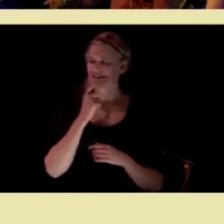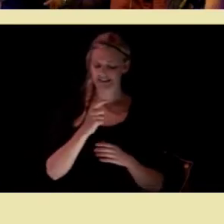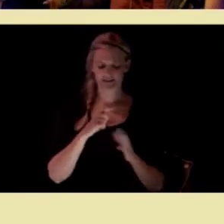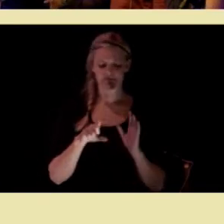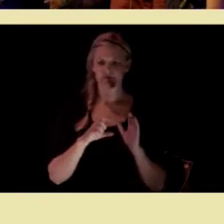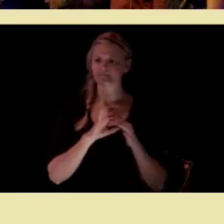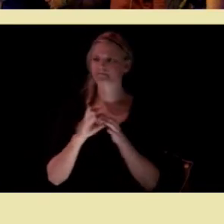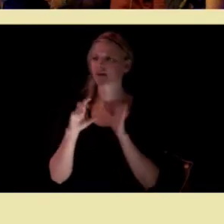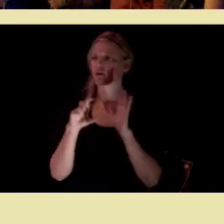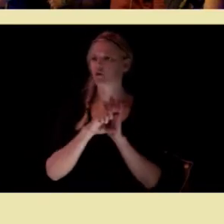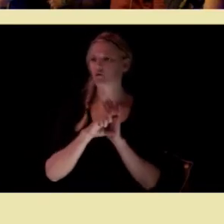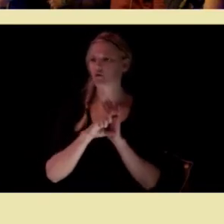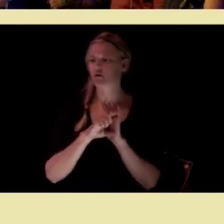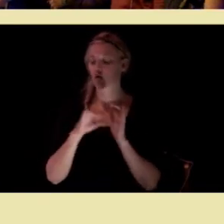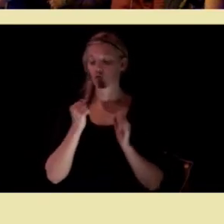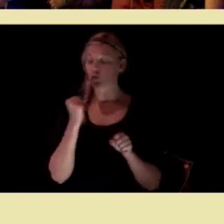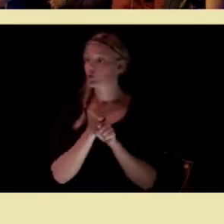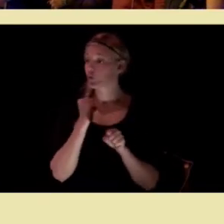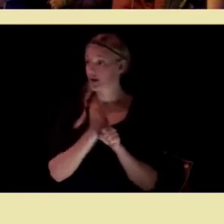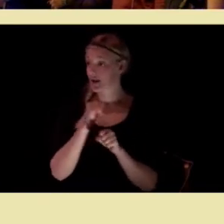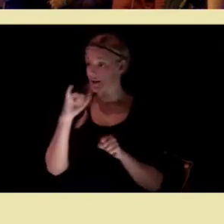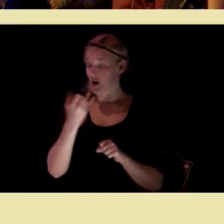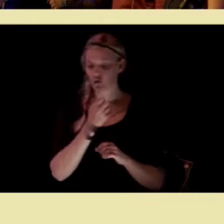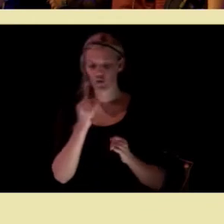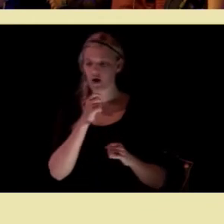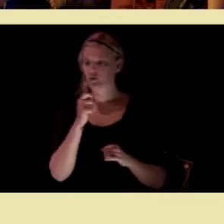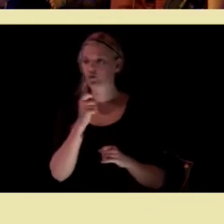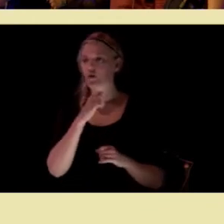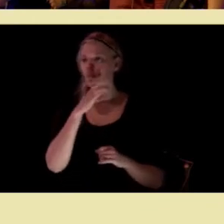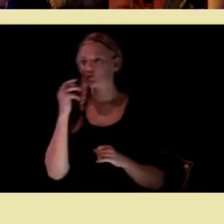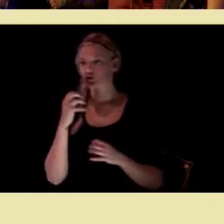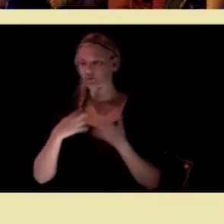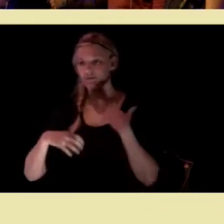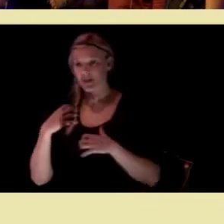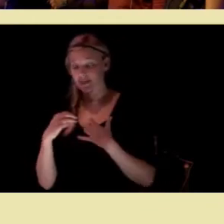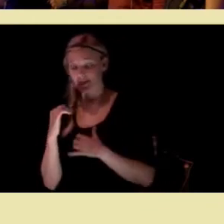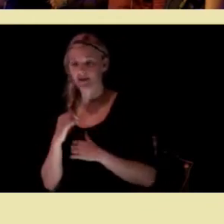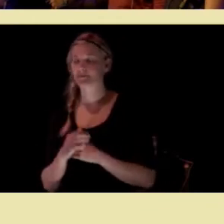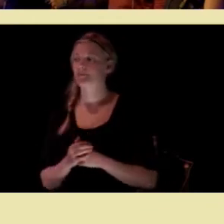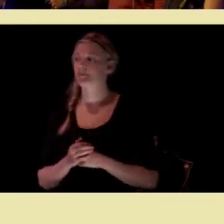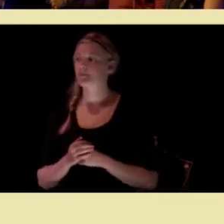om denne loven, og det veldig konkret da. Noe synes utrolig gøy og veldig spennende.